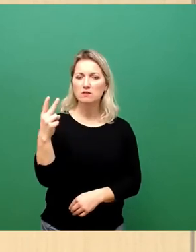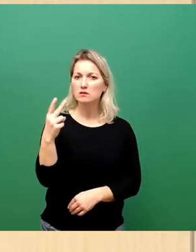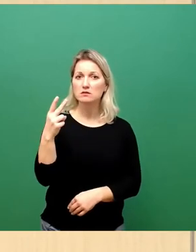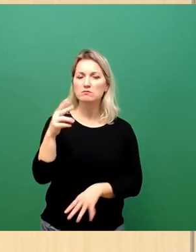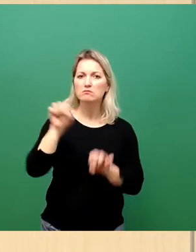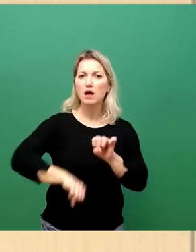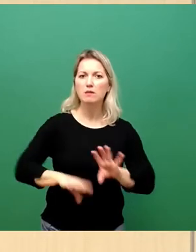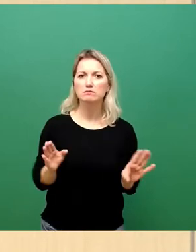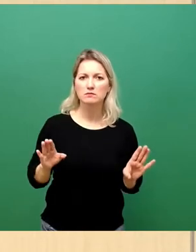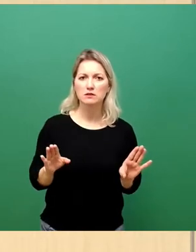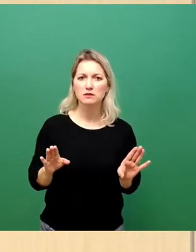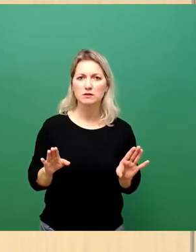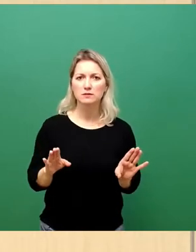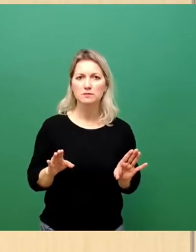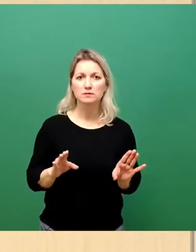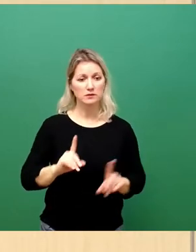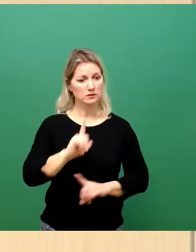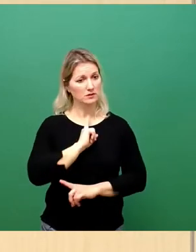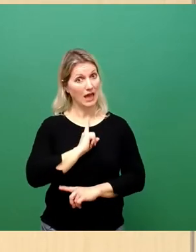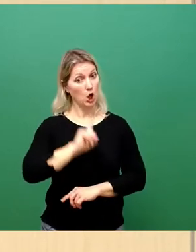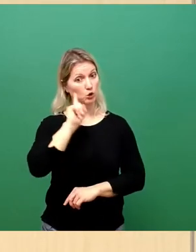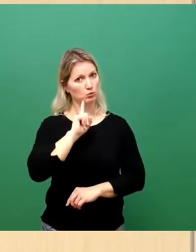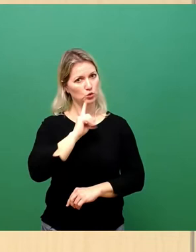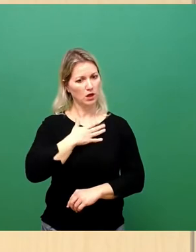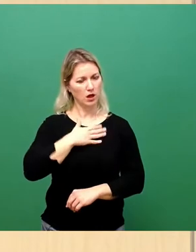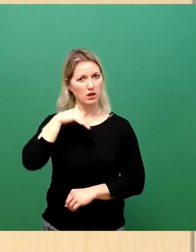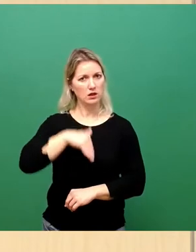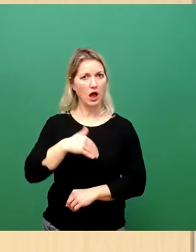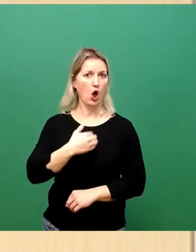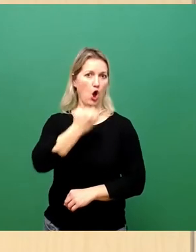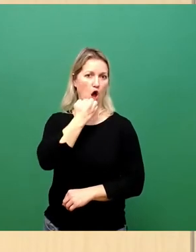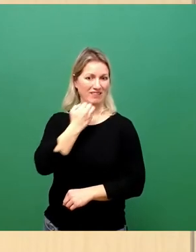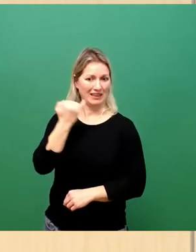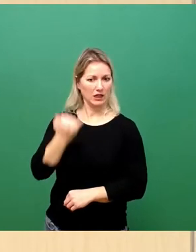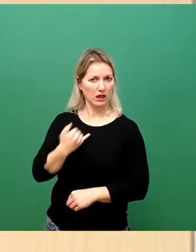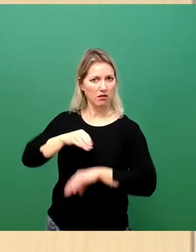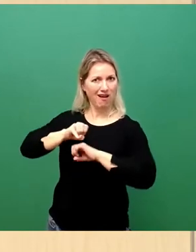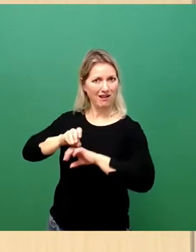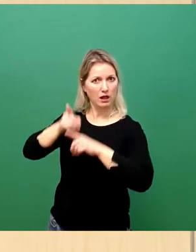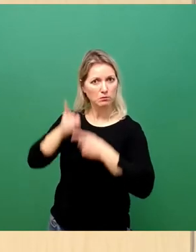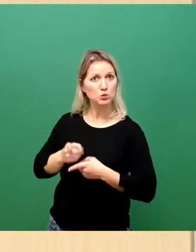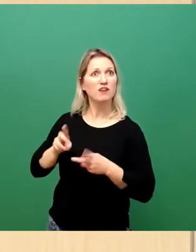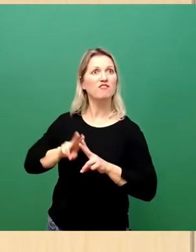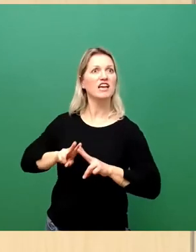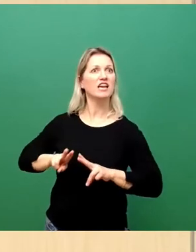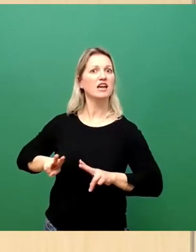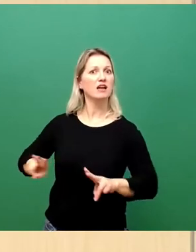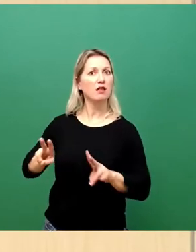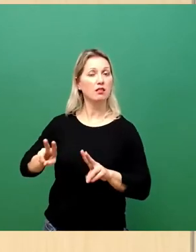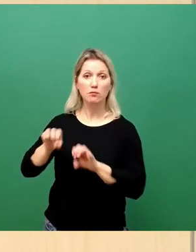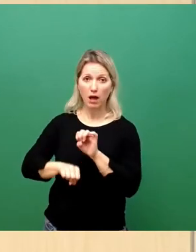Als Mutter habe ich gehofft, dass ich meinen Kindern niemals erklären muss, dass Frieden etwas so Zerbrechliches